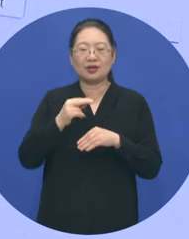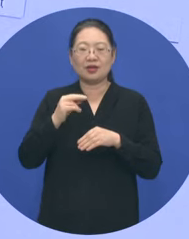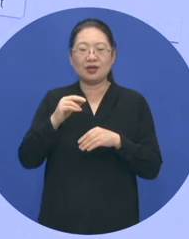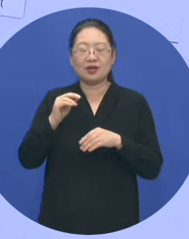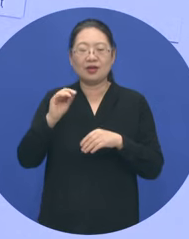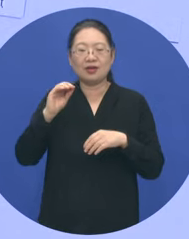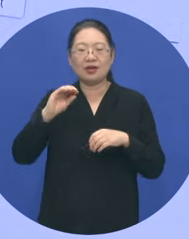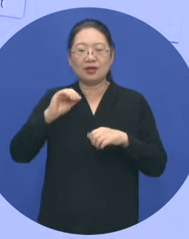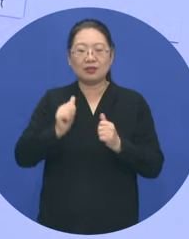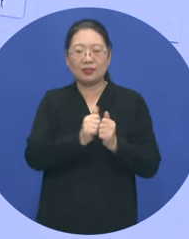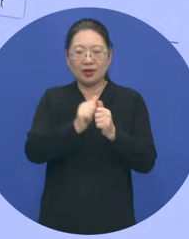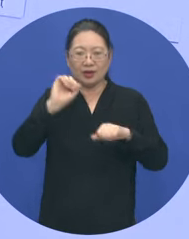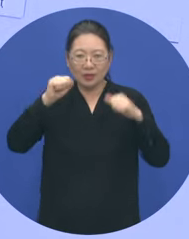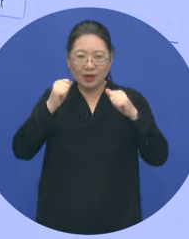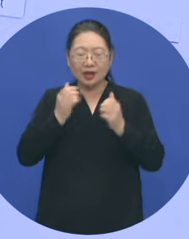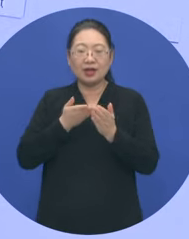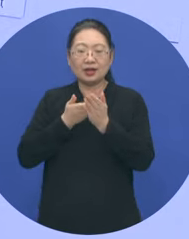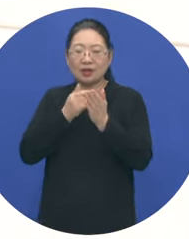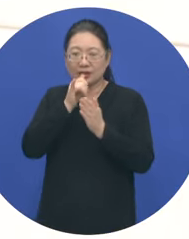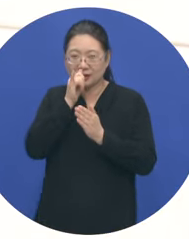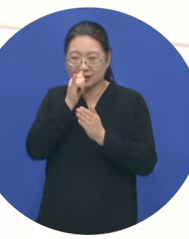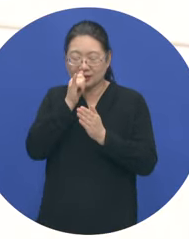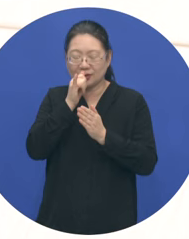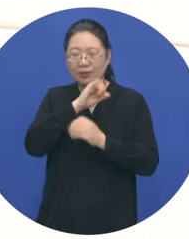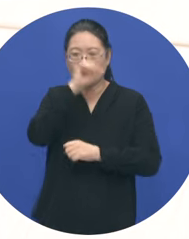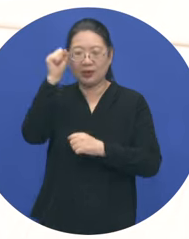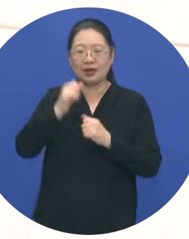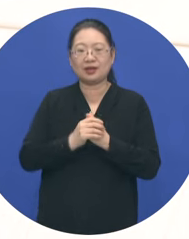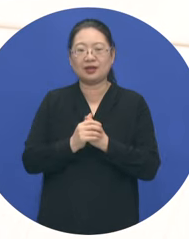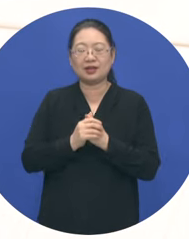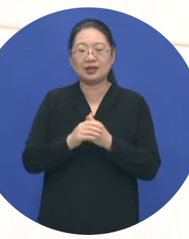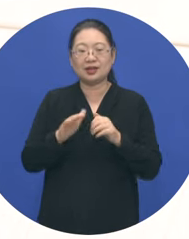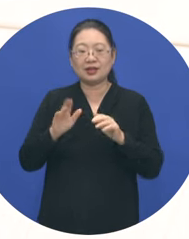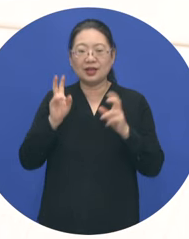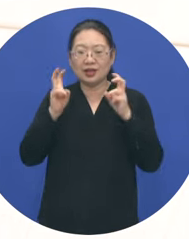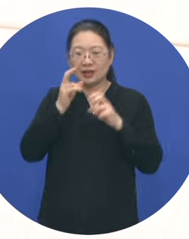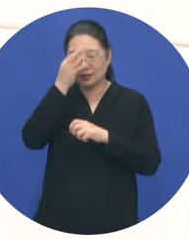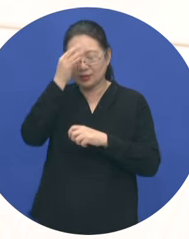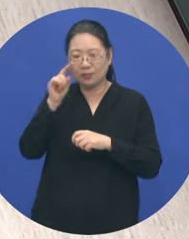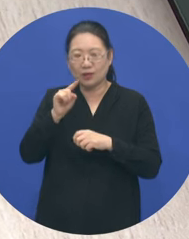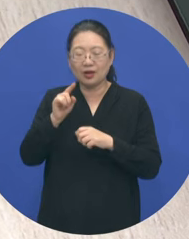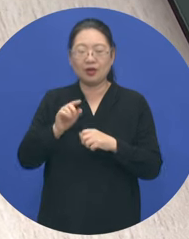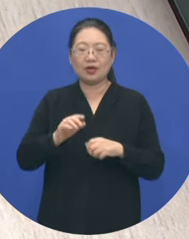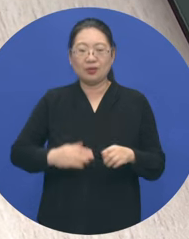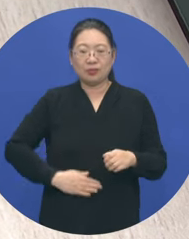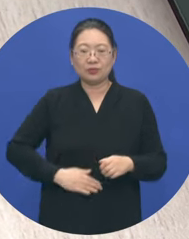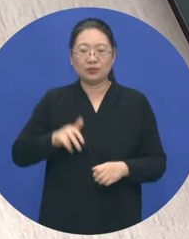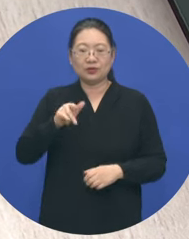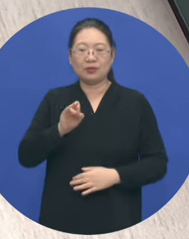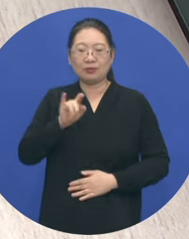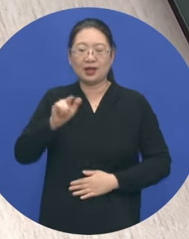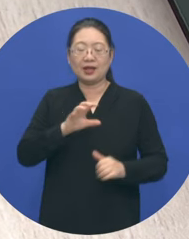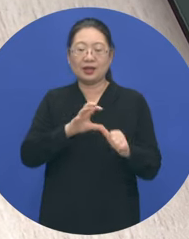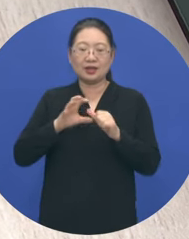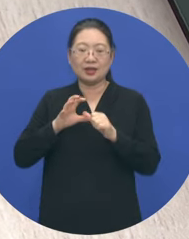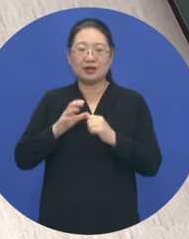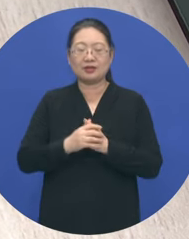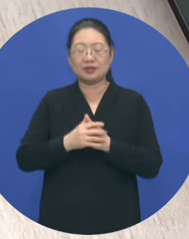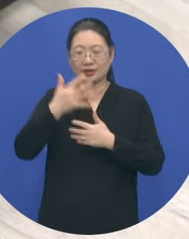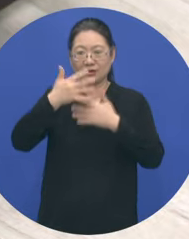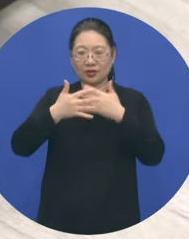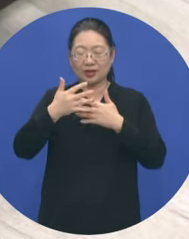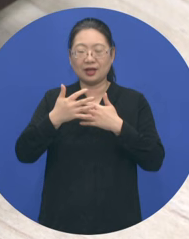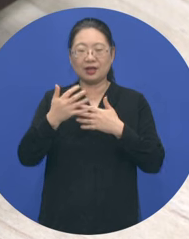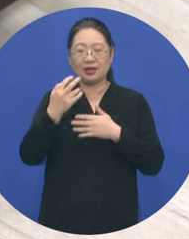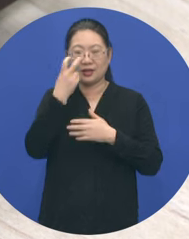있는 기술도 규제 샌드박스를 통과했습니다. 이 업체가 개발 중인 기술은 반려동물의 복부 정맥을 이용하는 겁니다. 복부 정맥